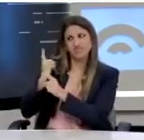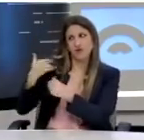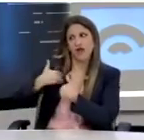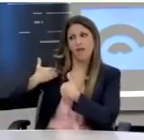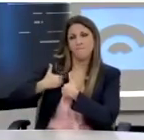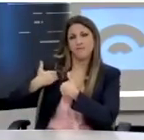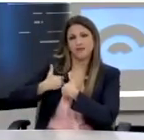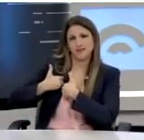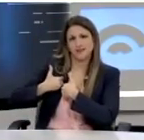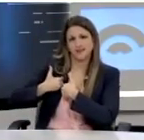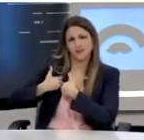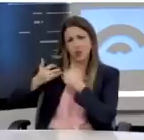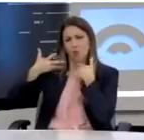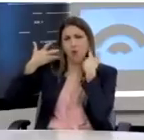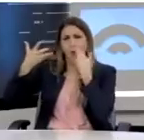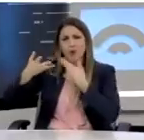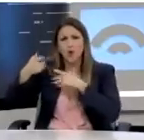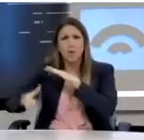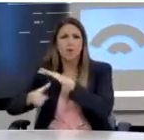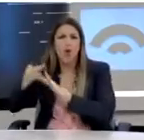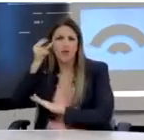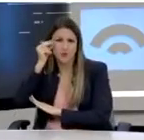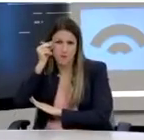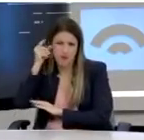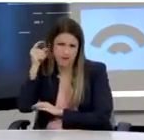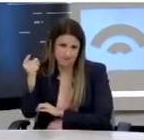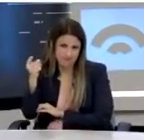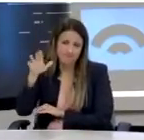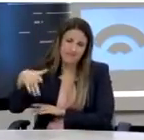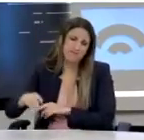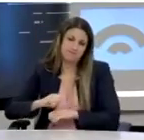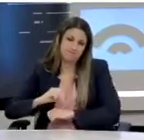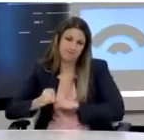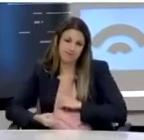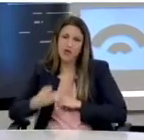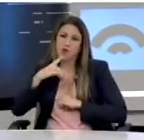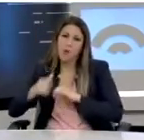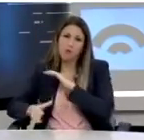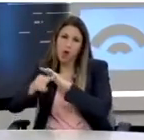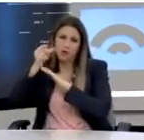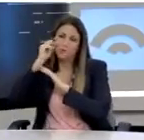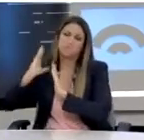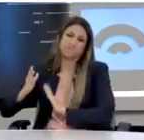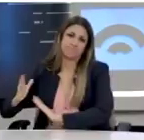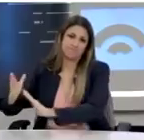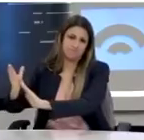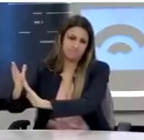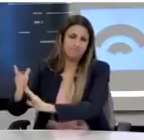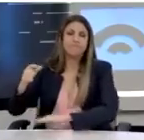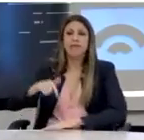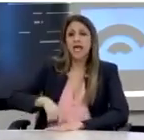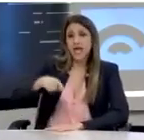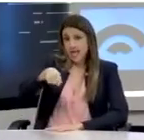πραγματικότητα. Τώρα λοιπόν, όταν διαπιστώσατε ότι όλες